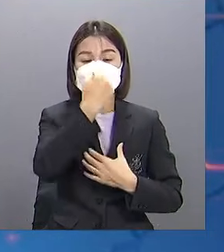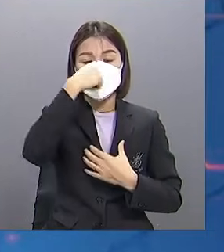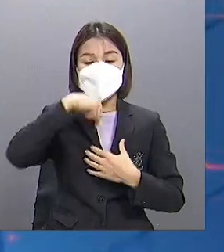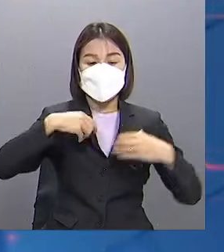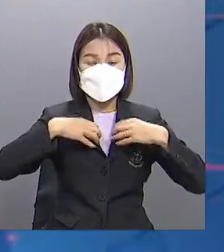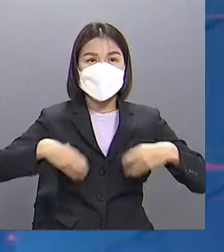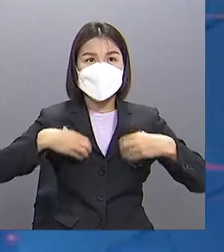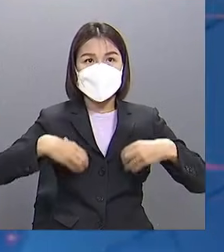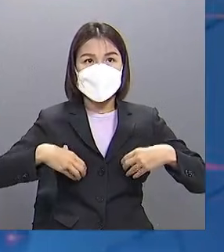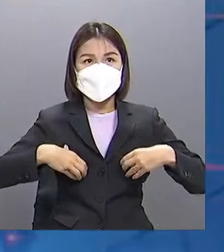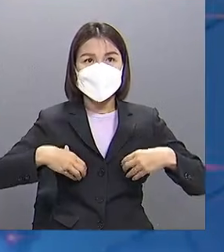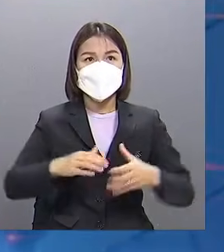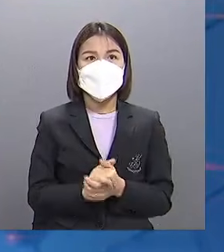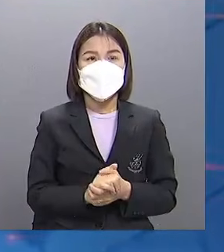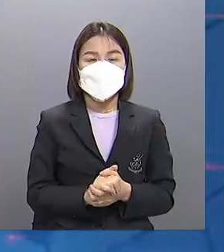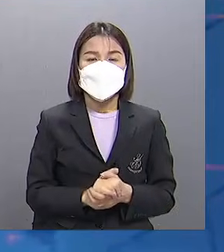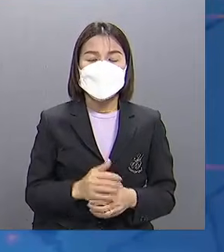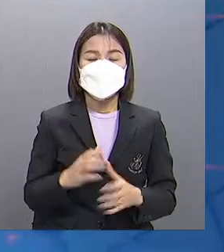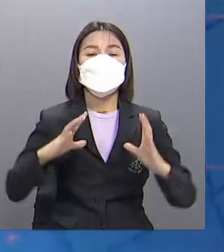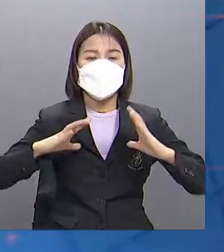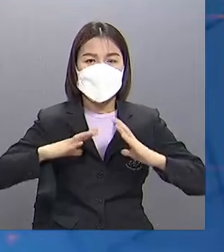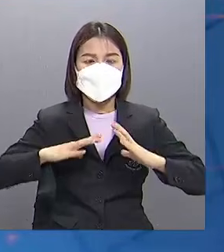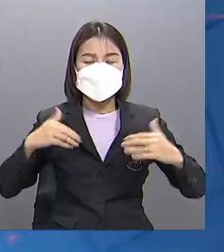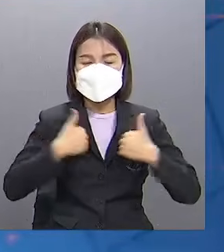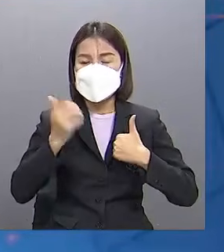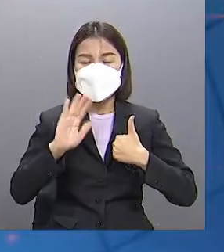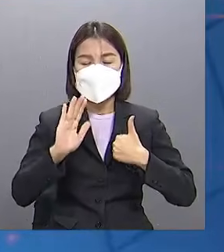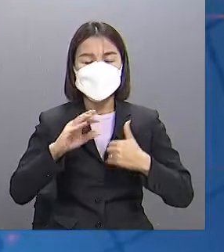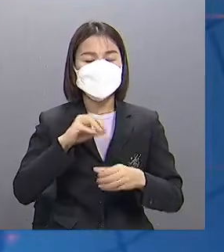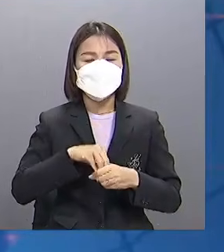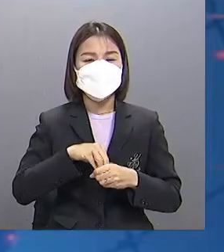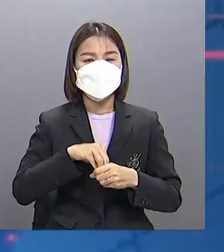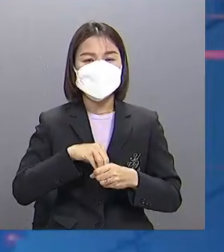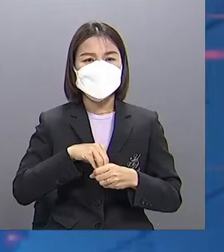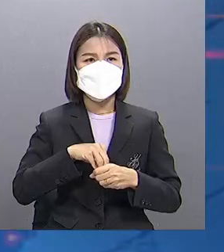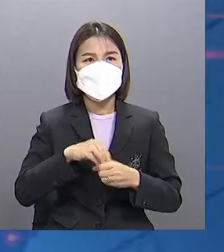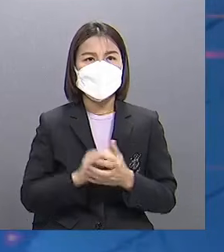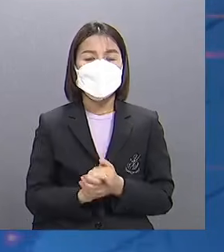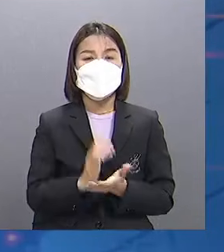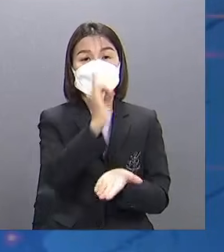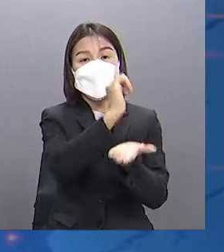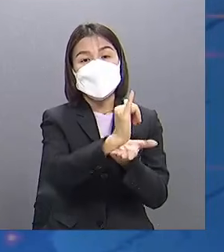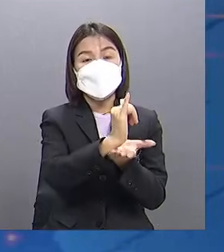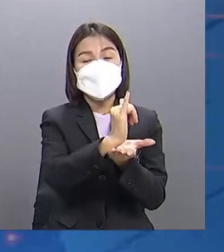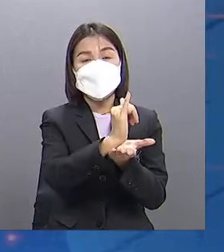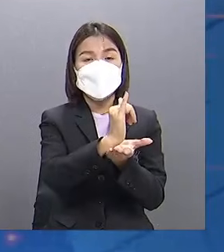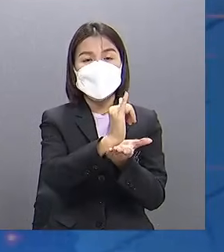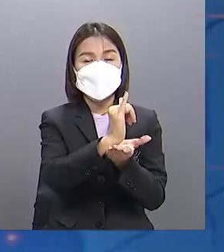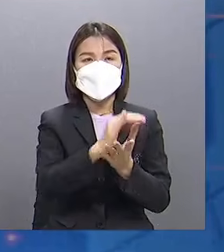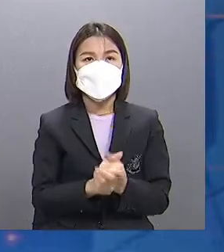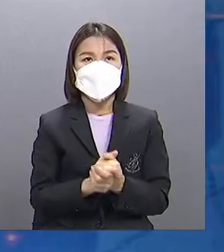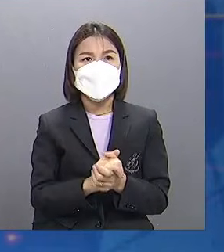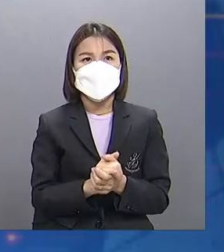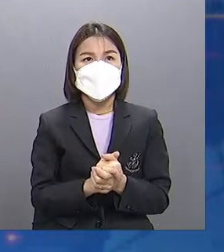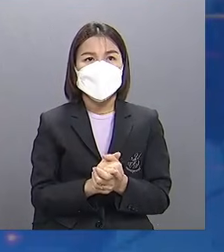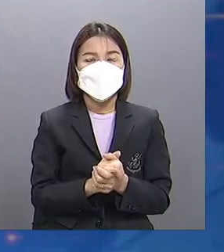รที่ทำให้ตัวเองเหนื่อยมากขึ้นนะครับให้เราอยู่เฉยๆนี่แหละโอเคดีแล้วถ้าเราอยู่บนเตียงได้เราก็อยู่บนเตียงนะครับพยายามขยับแข้งขยับขา